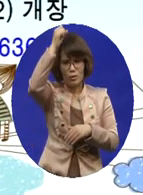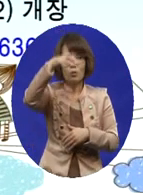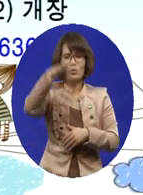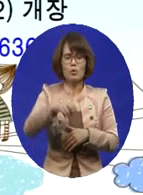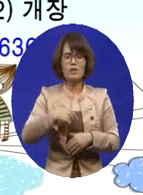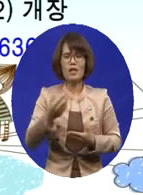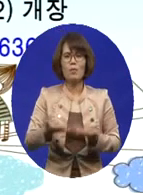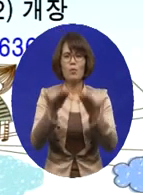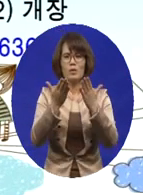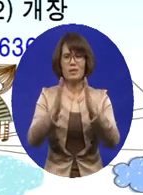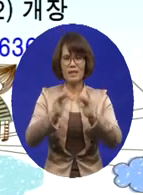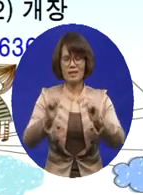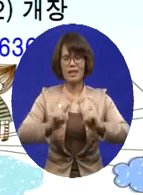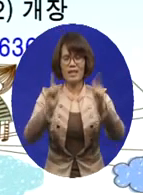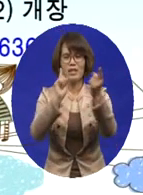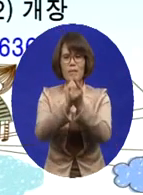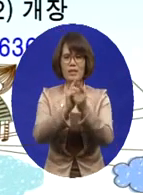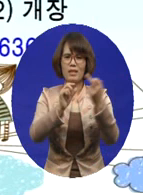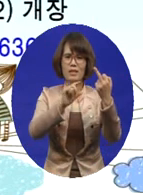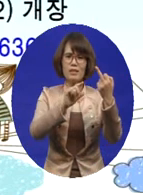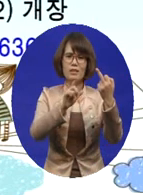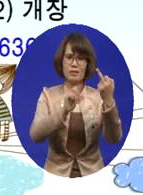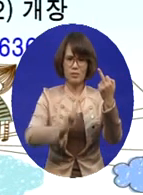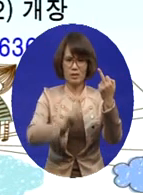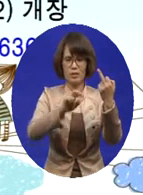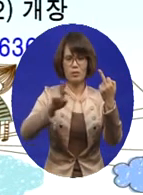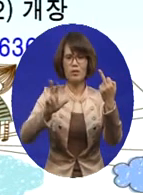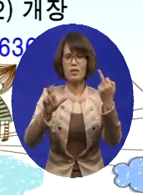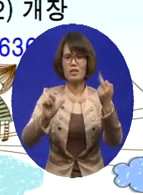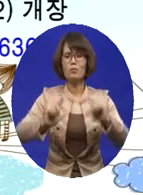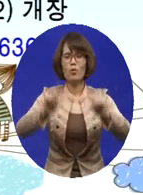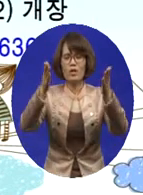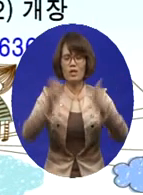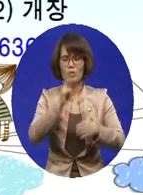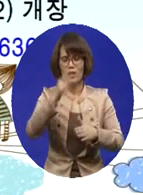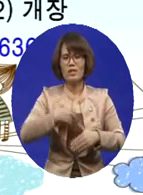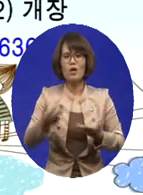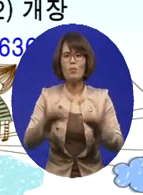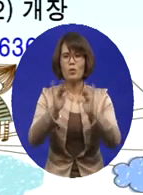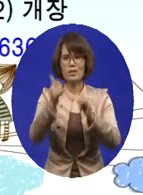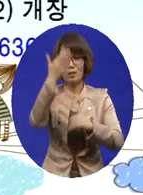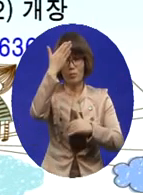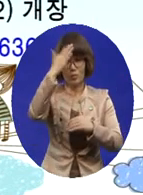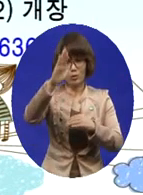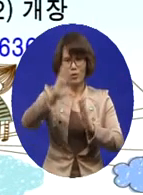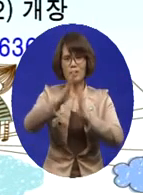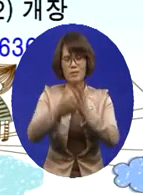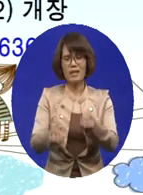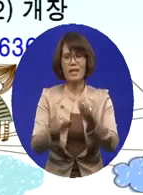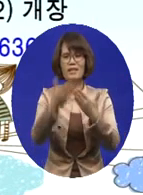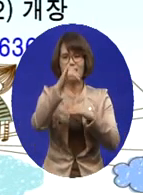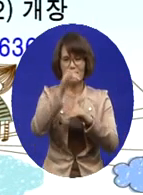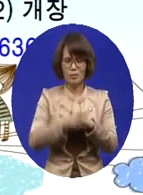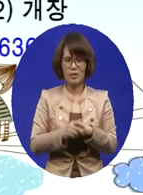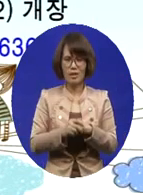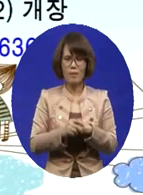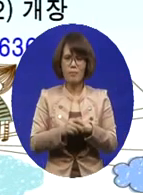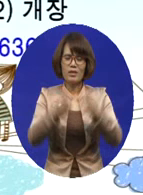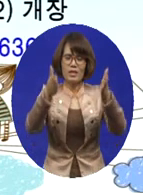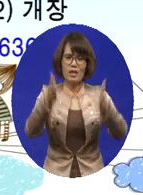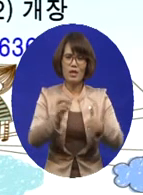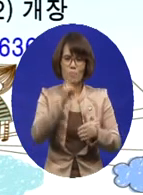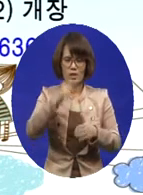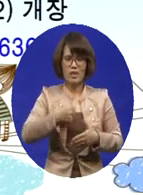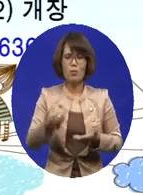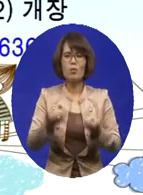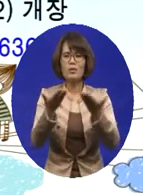한국민속촌은 자원봉사자의 날을 맞아 17일부터 25일까지 우리시 자원봉사자 무료 입장 이벤트를 진행합니다. 이 기간